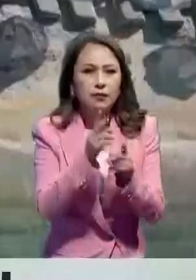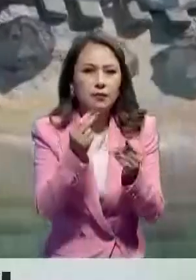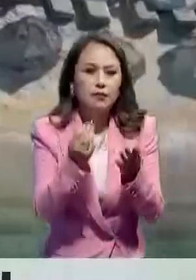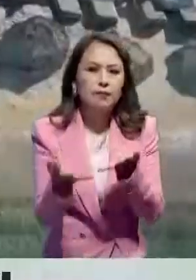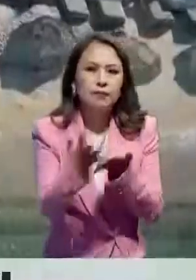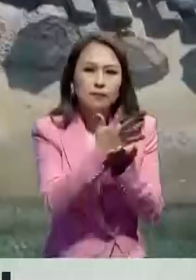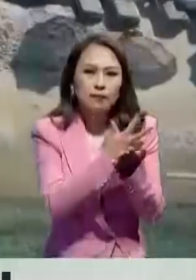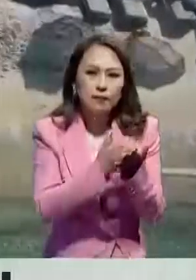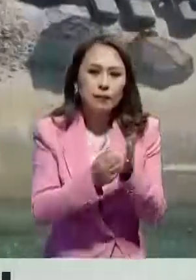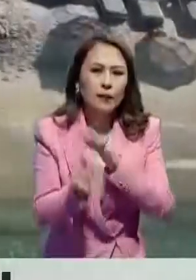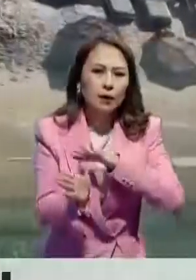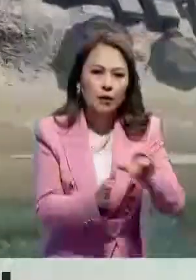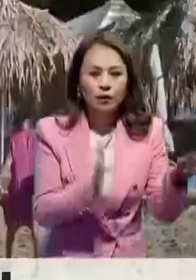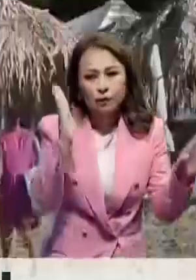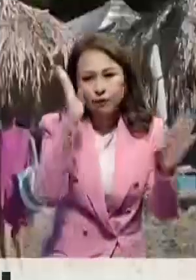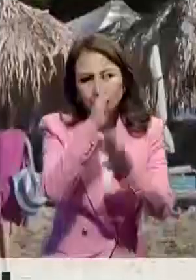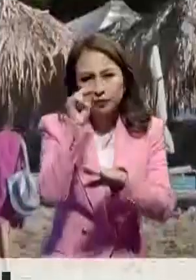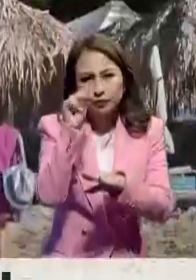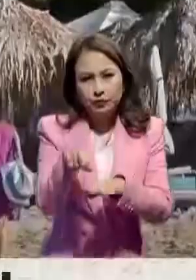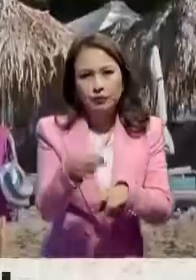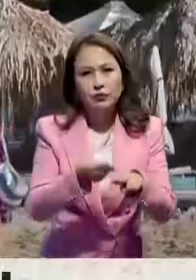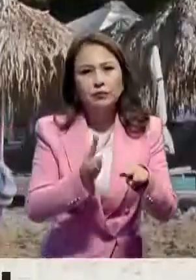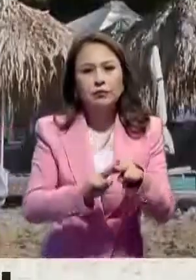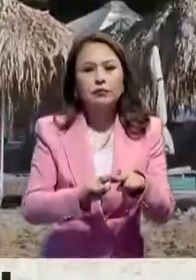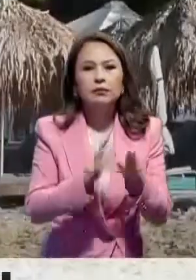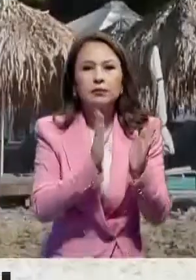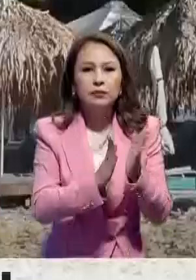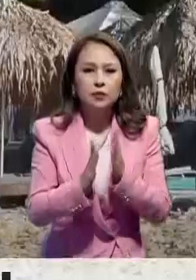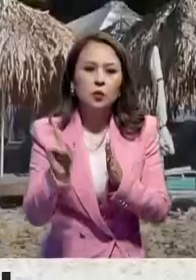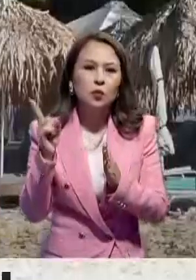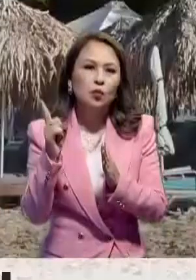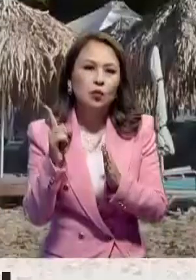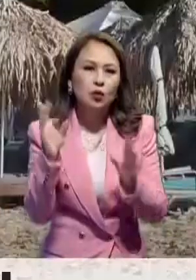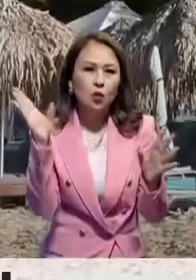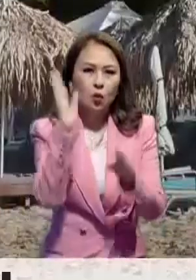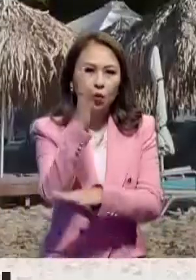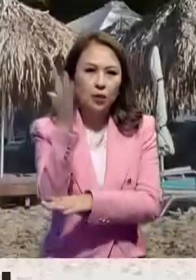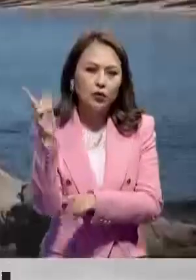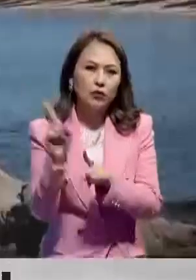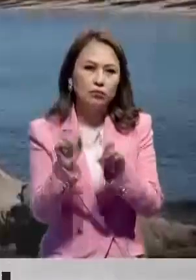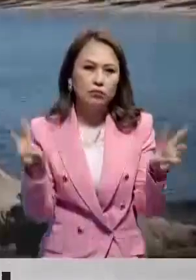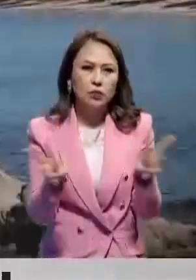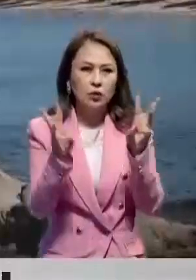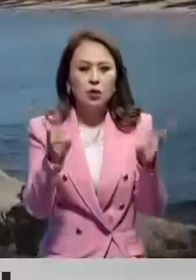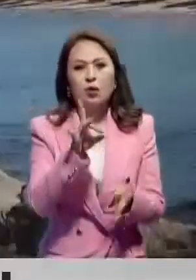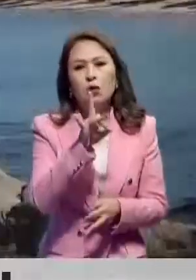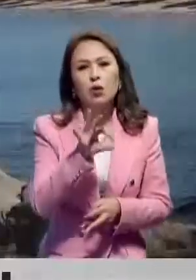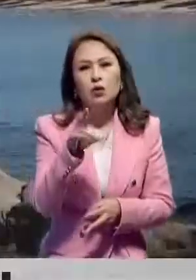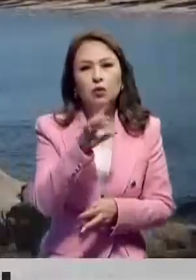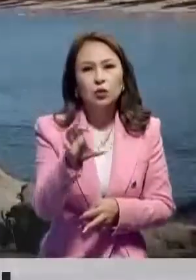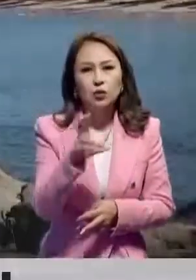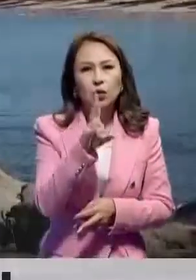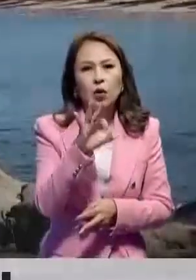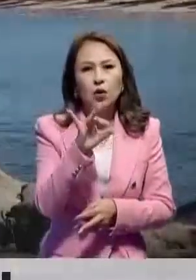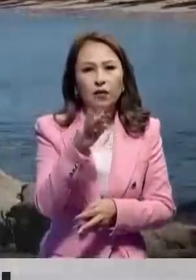ақшаға кейінгі жылдары табиғат апаттарынан зардап шеккен өңірлерді қалпына келтіру. Өйткені орман өртінен бұл Родес және